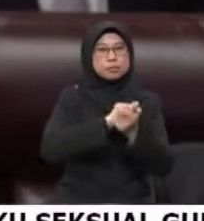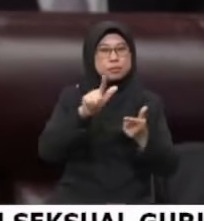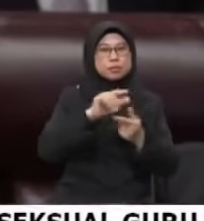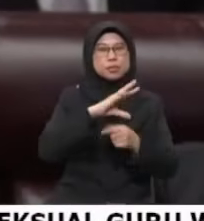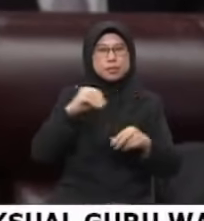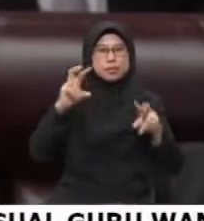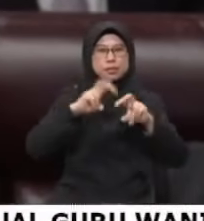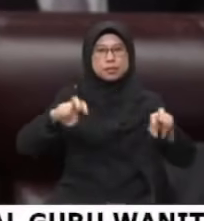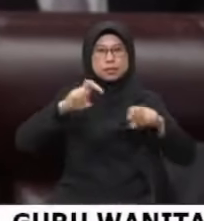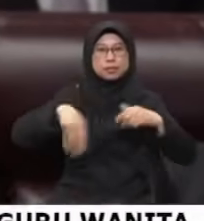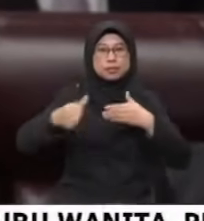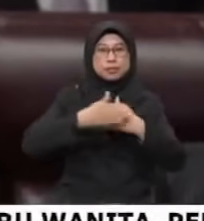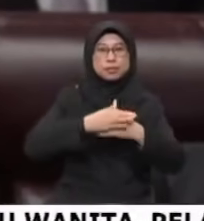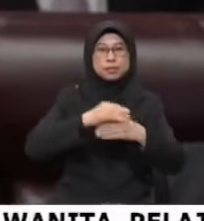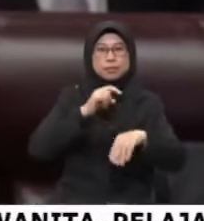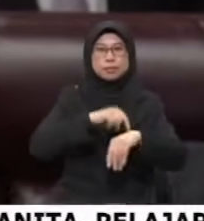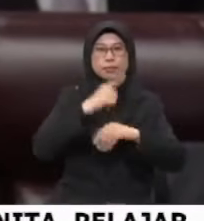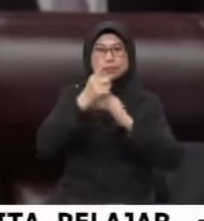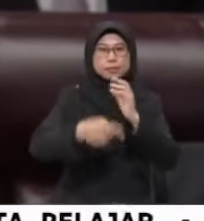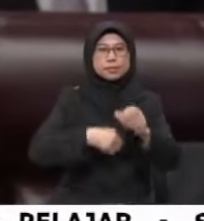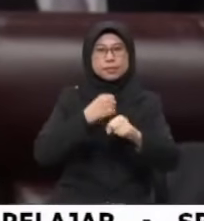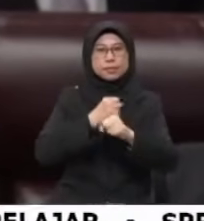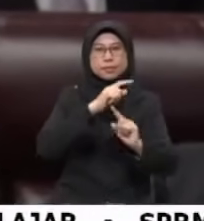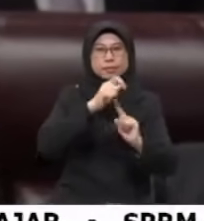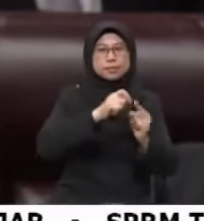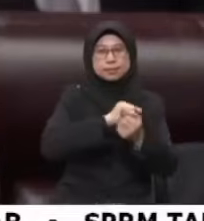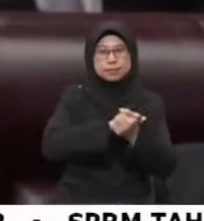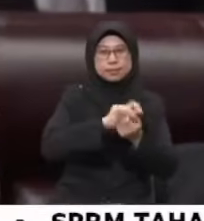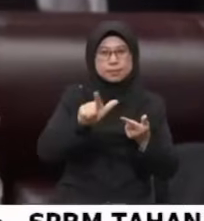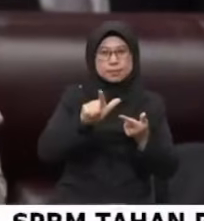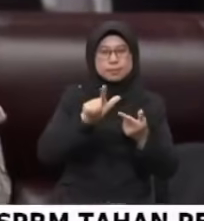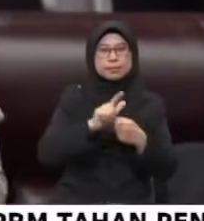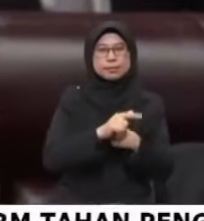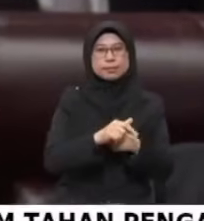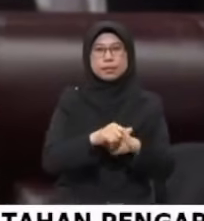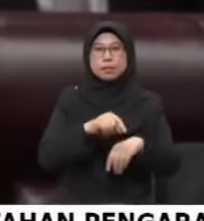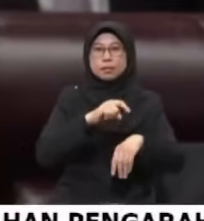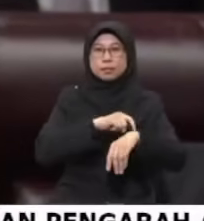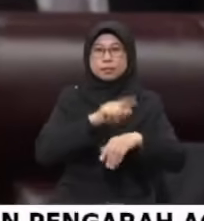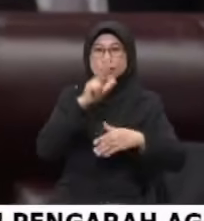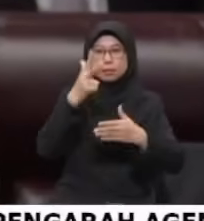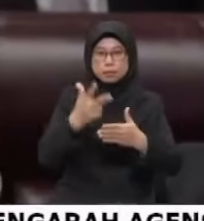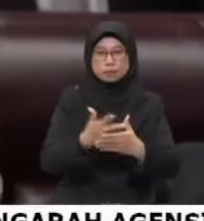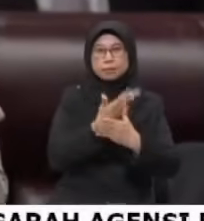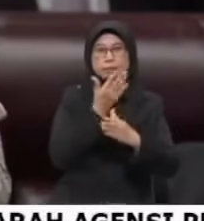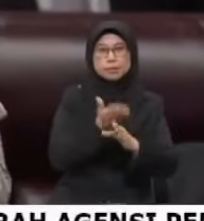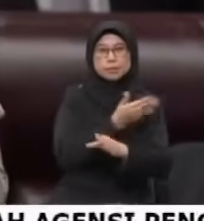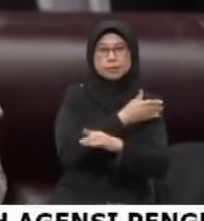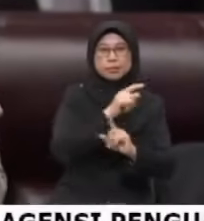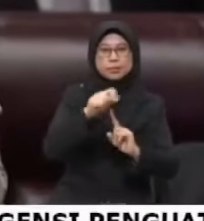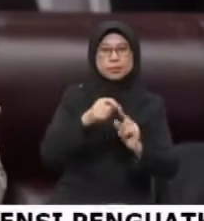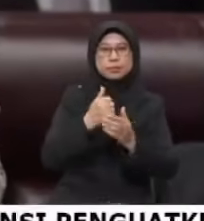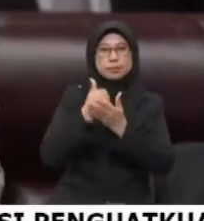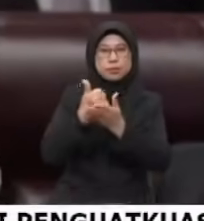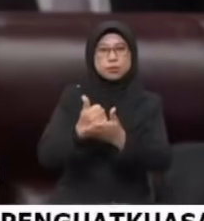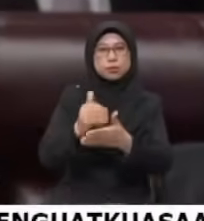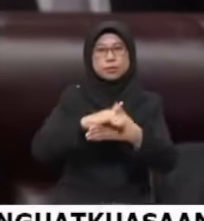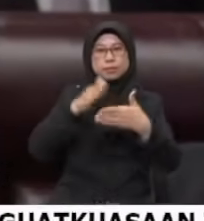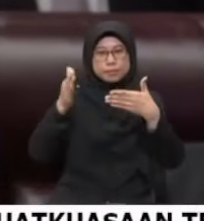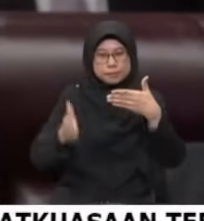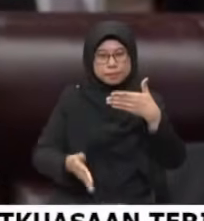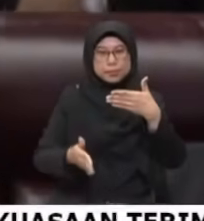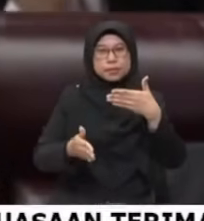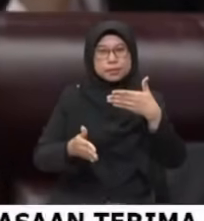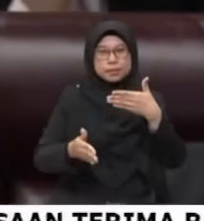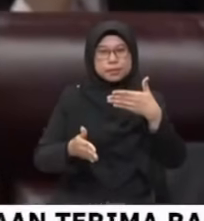semula dalam tempoh satu tahun daripada Tarikh kelulusan dalam tempoh bulan sebelum Tarikh bantuan itu tamat